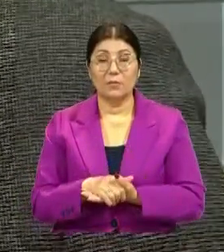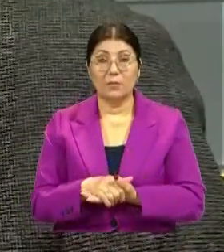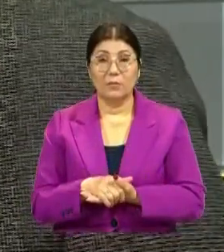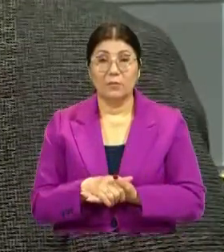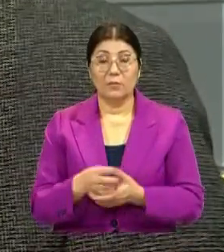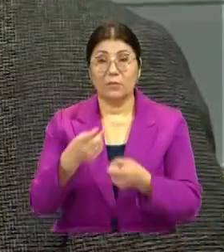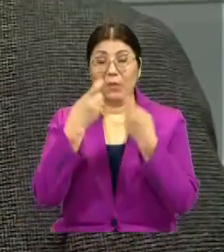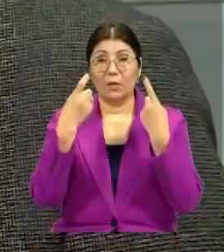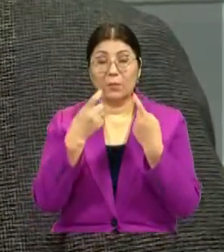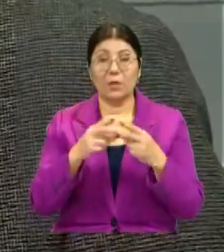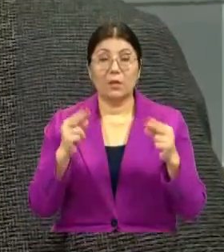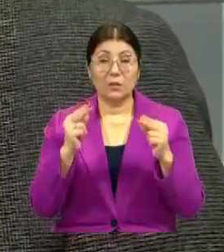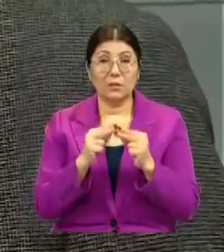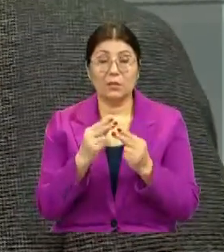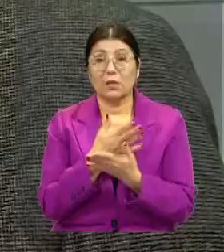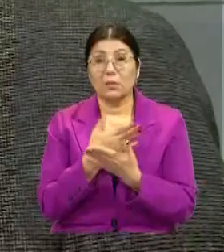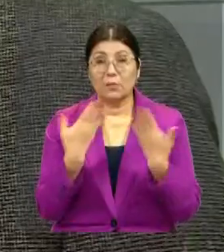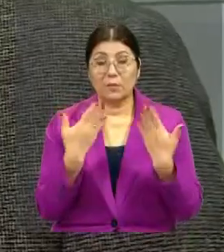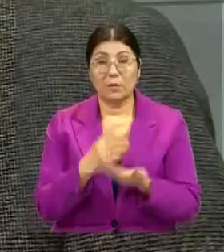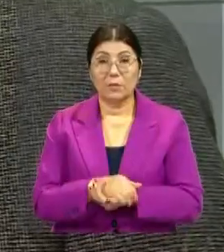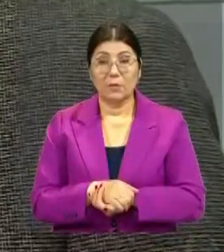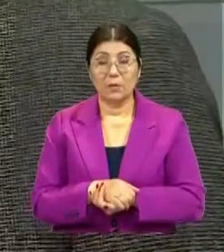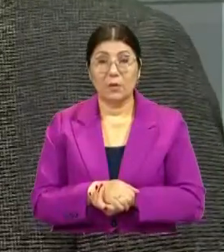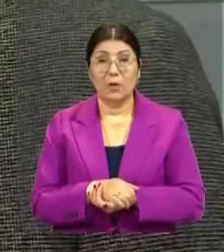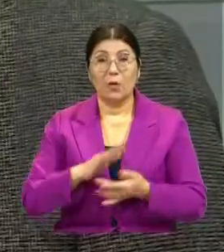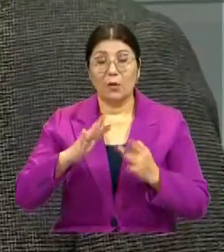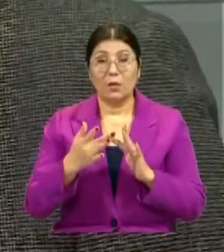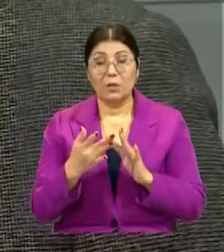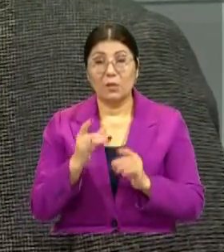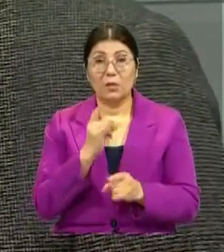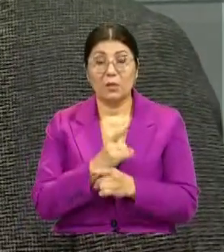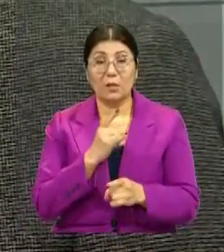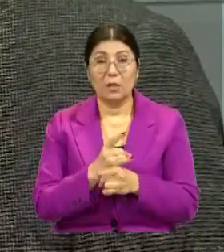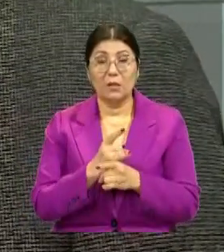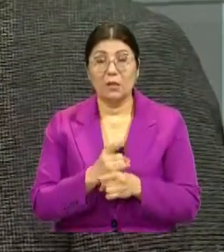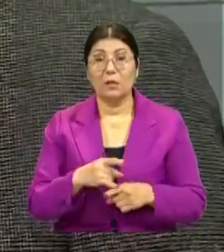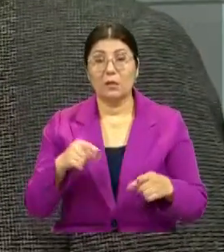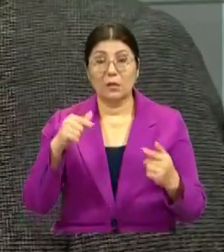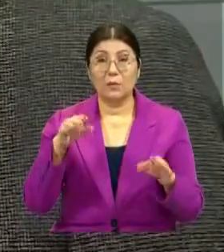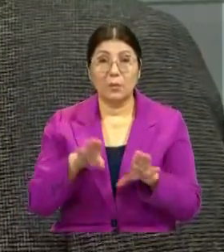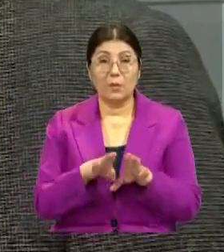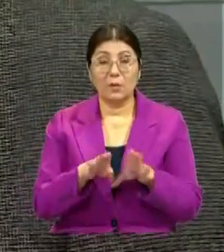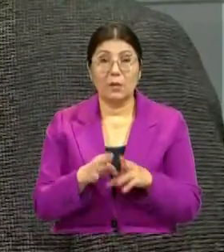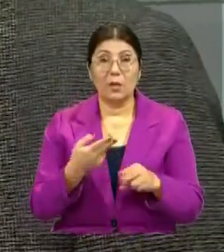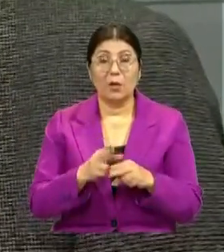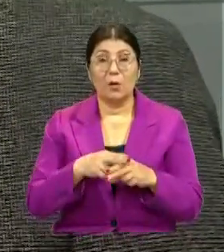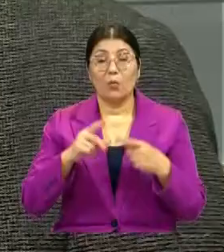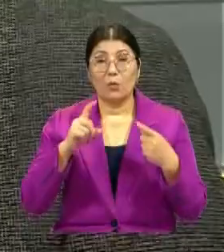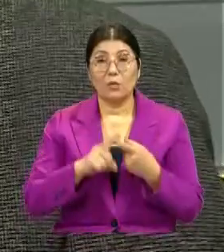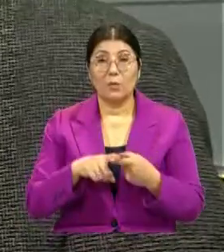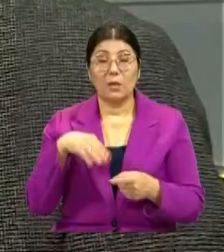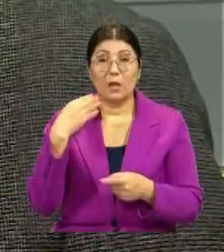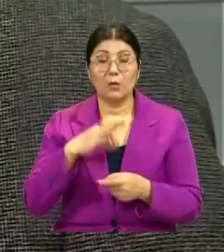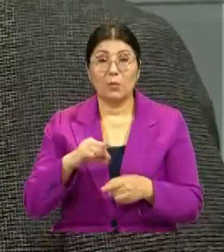таралған ақпарат шындыққа жатпайды. Олар да интернет алаяқтарға жатады. Осыған байланысты Ақтөбе